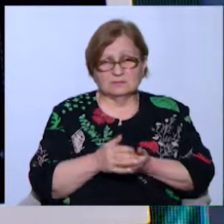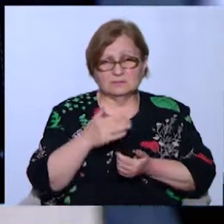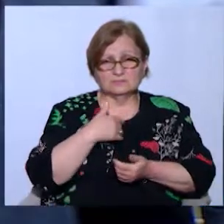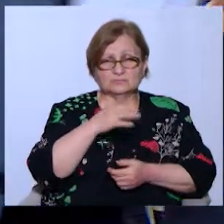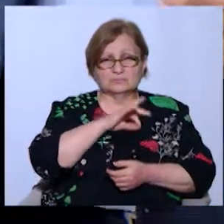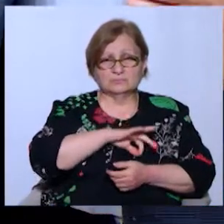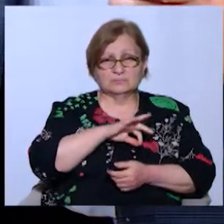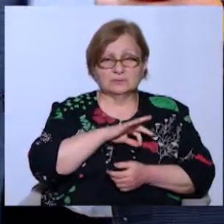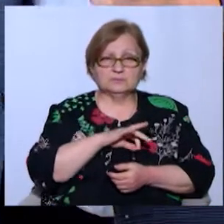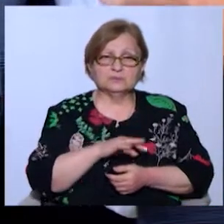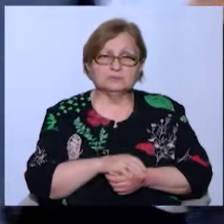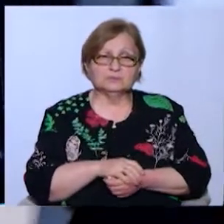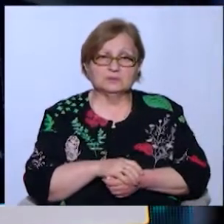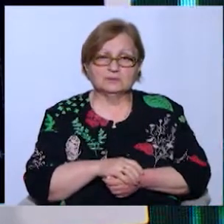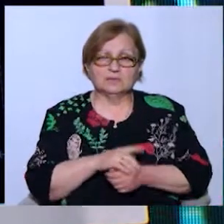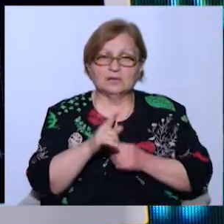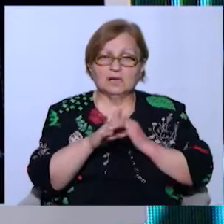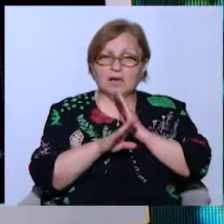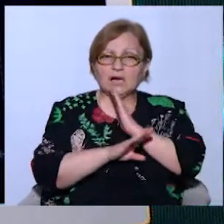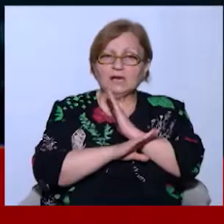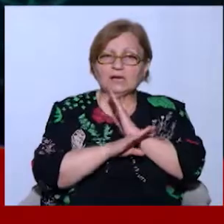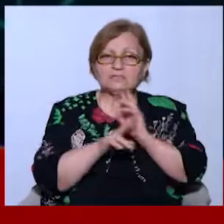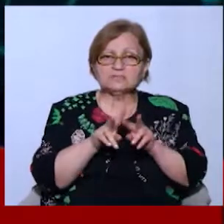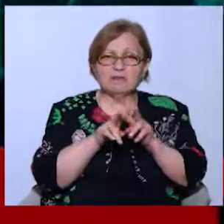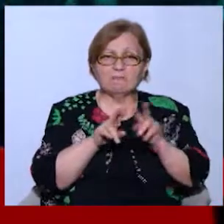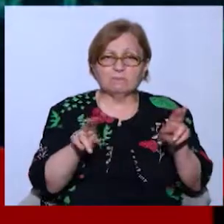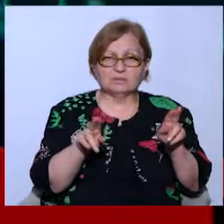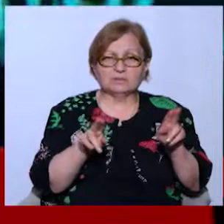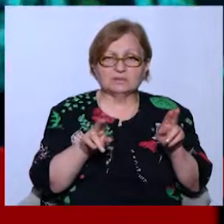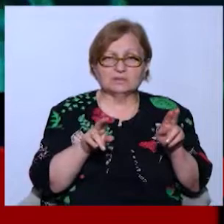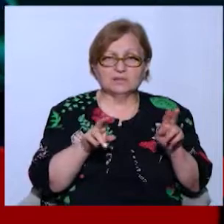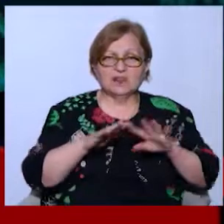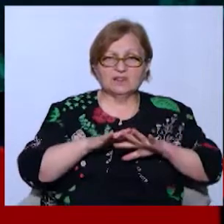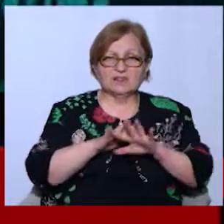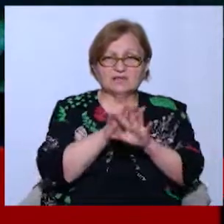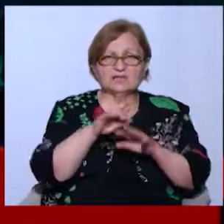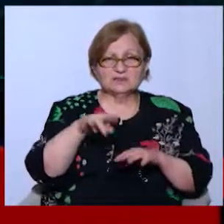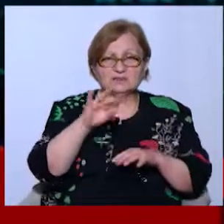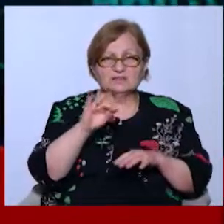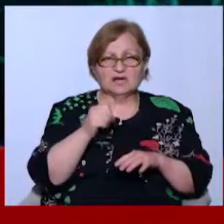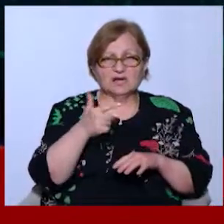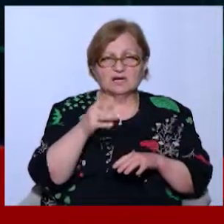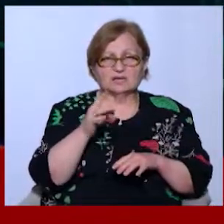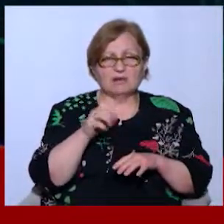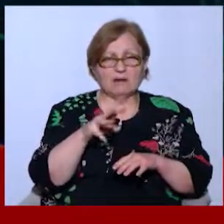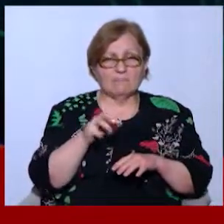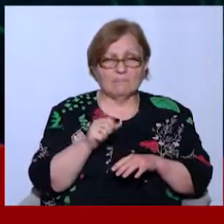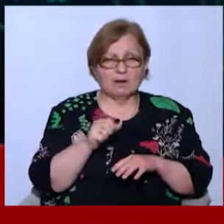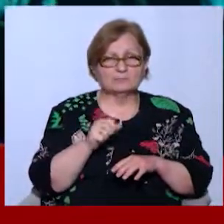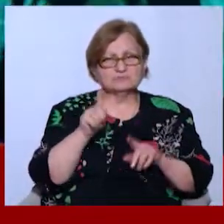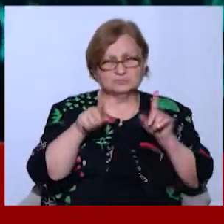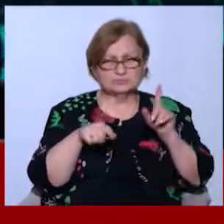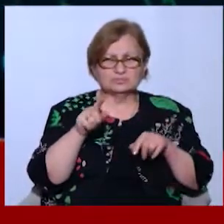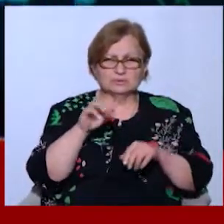ვიყენებთ ეგრეთ წოდებულ ხისებრ დიაგრამას. მონეტის შემთხვევაში ხისებრი დიაგრამა პრინციპში ასე თუ ისე მუშაობს, მაგრამ ჩვენ